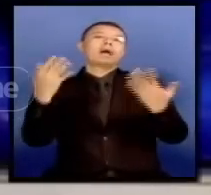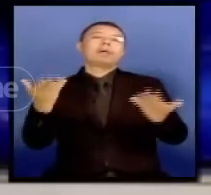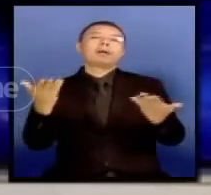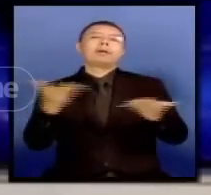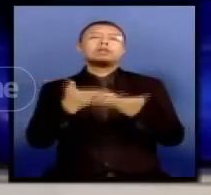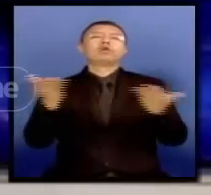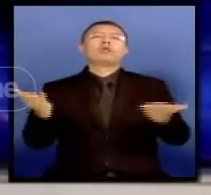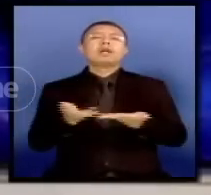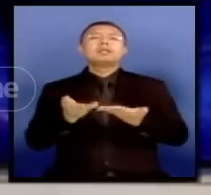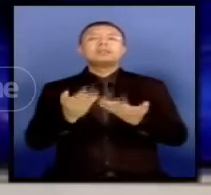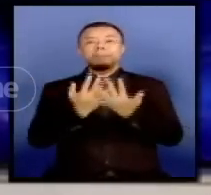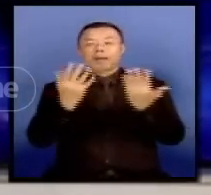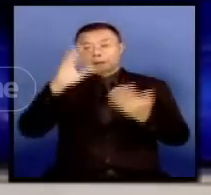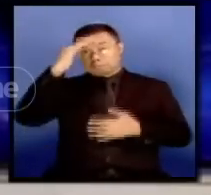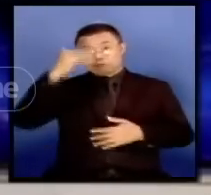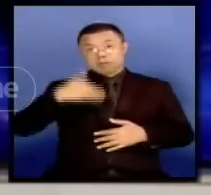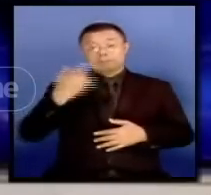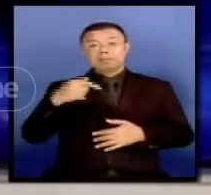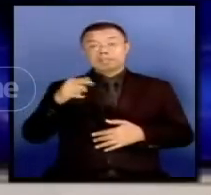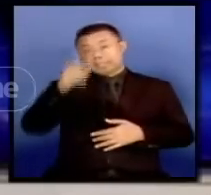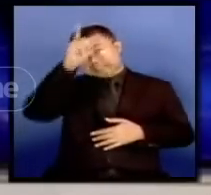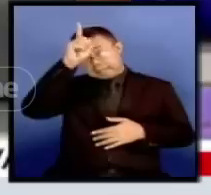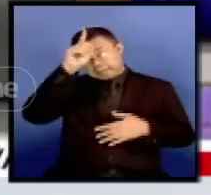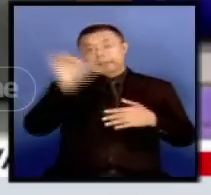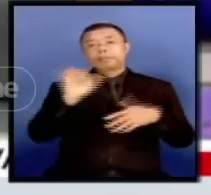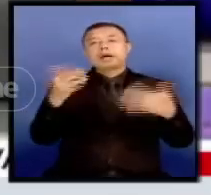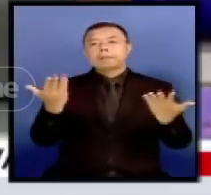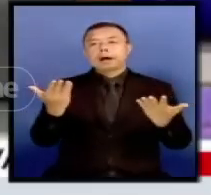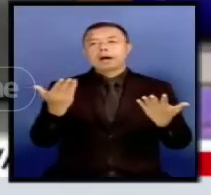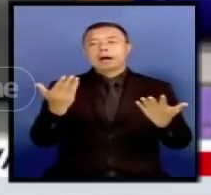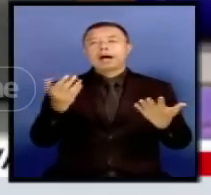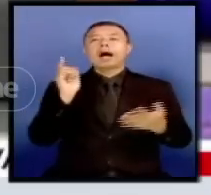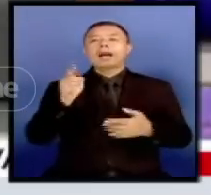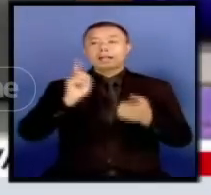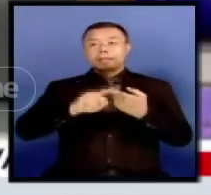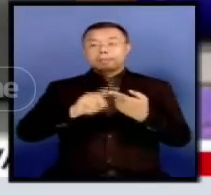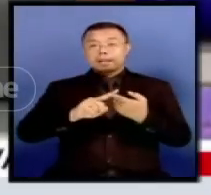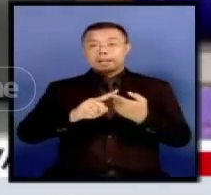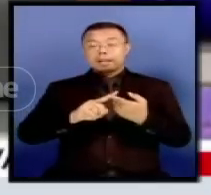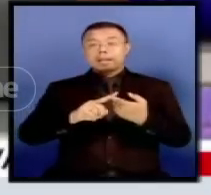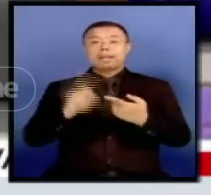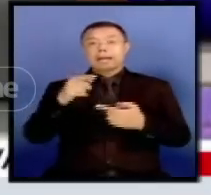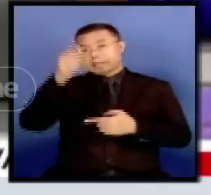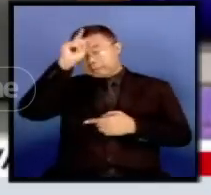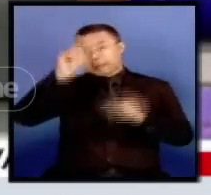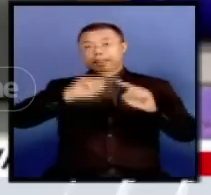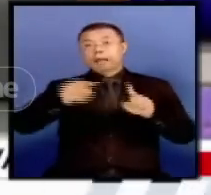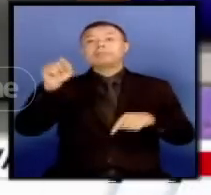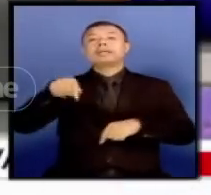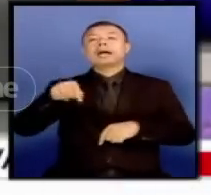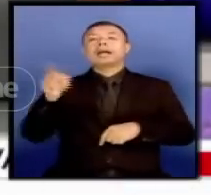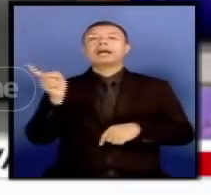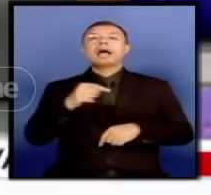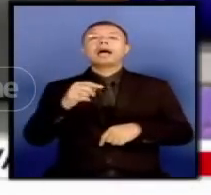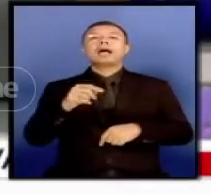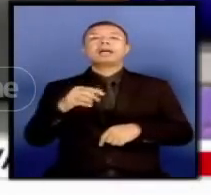juga dengan umat Muslim di Jerman? Kami sudah terhubung dengan rekan kami Miranti Hirschman. Namun pertama-tama kami akan sapa rekan Yanri